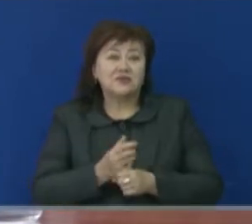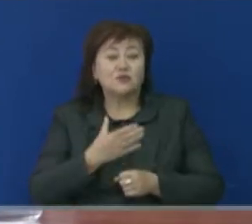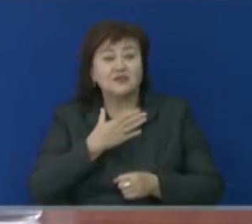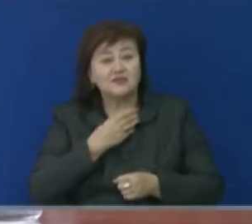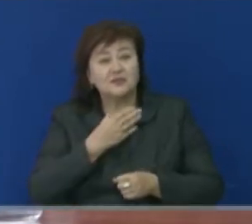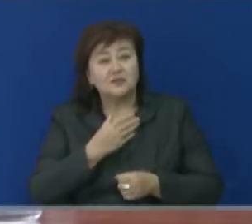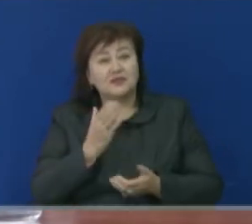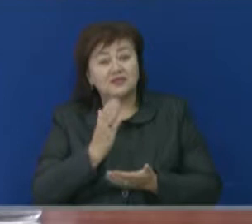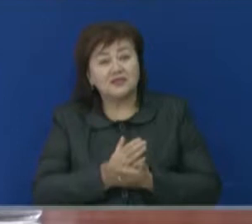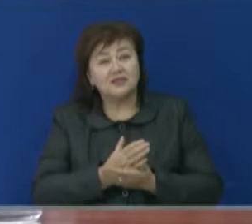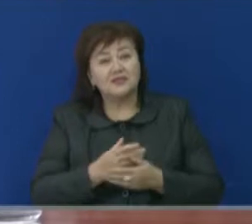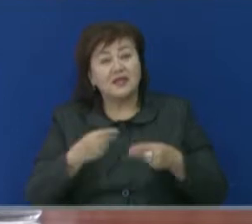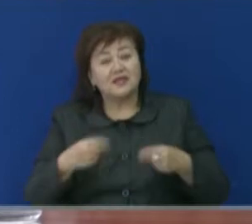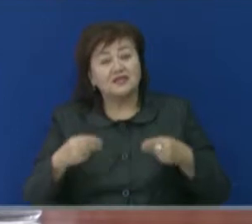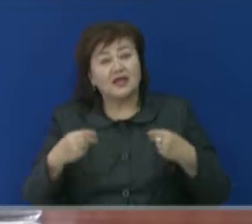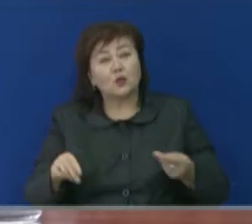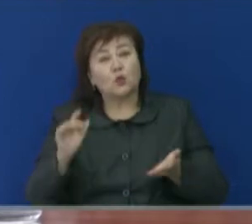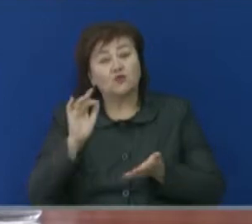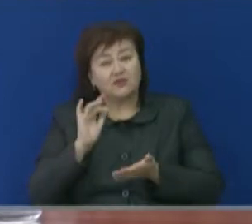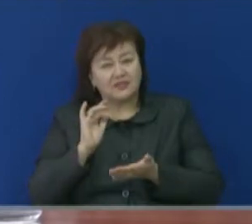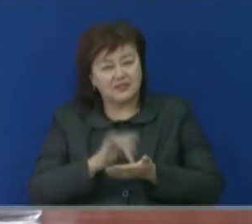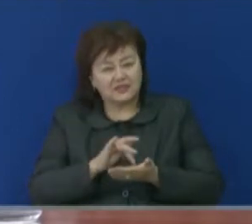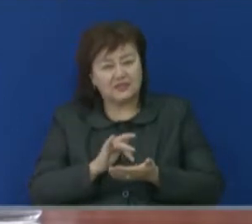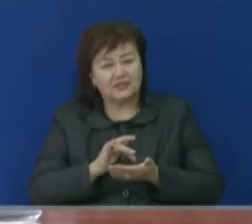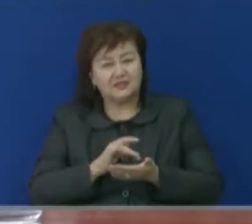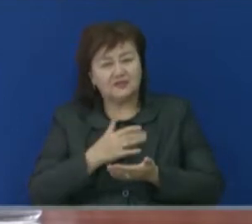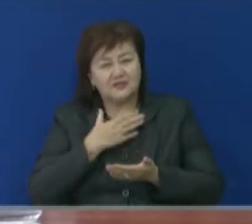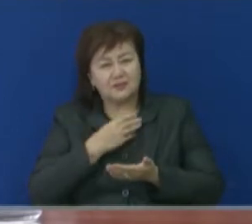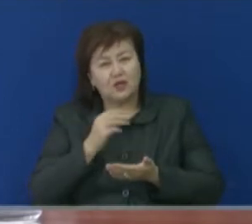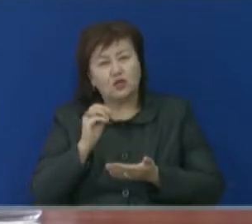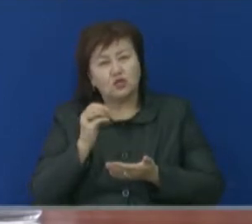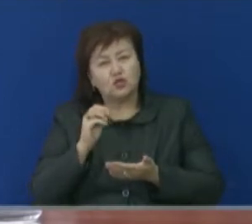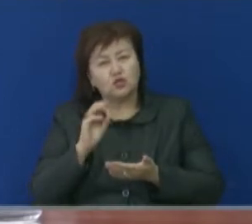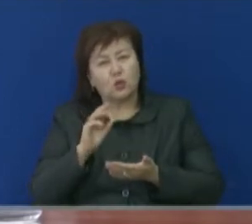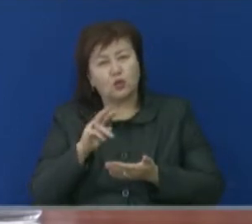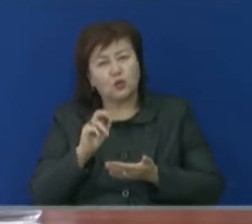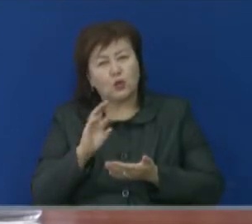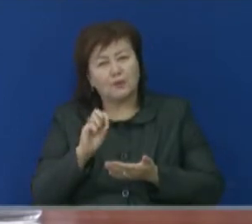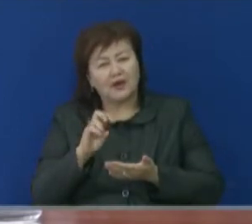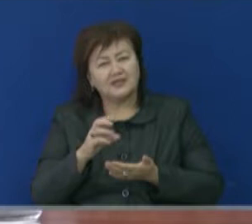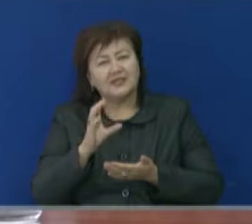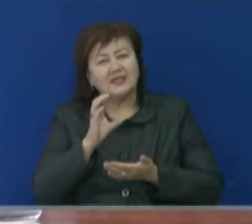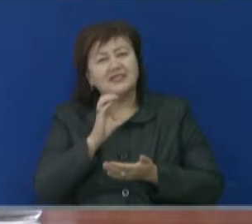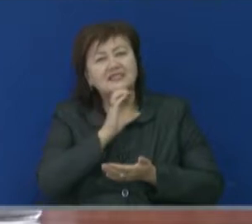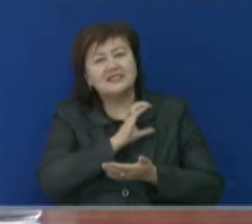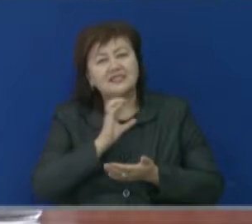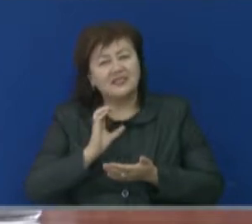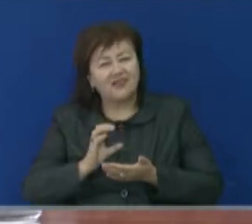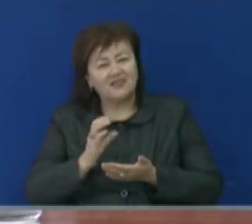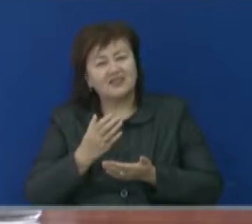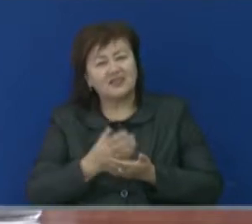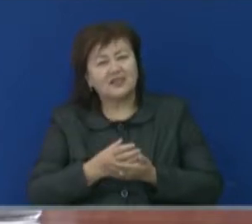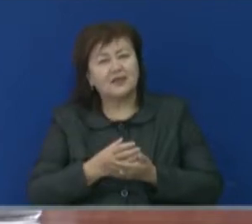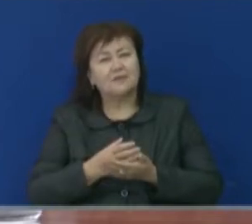есть торговые центры, у нас есть. Бізде сауда орталықтары бар. Мысалы, Жоламан, содан кейін Северный сауда саттық логистикалық орталық